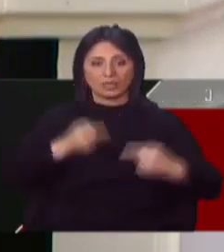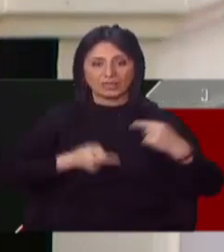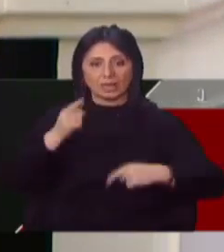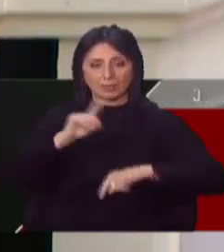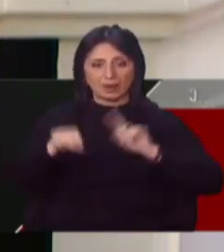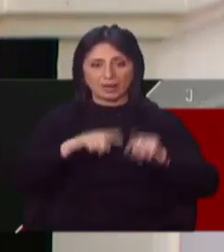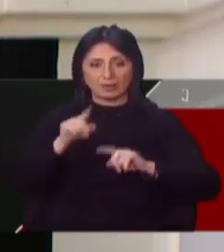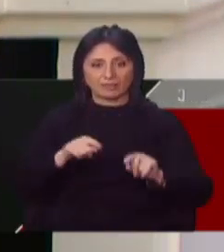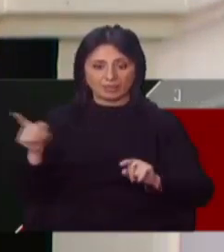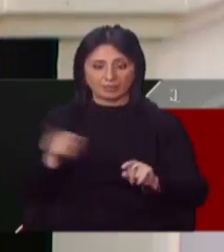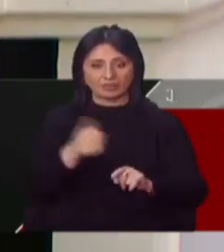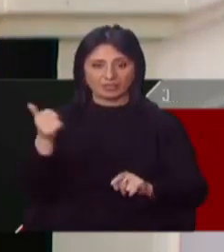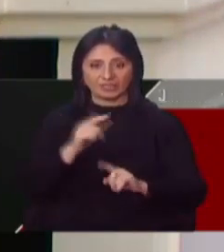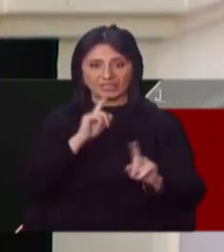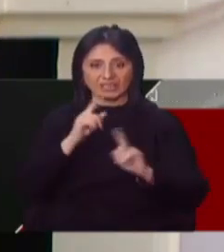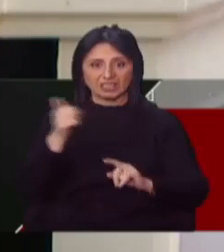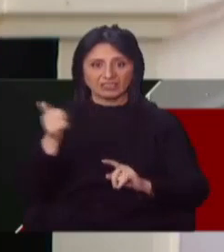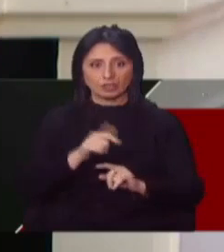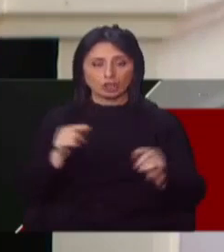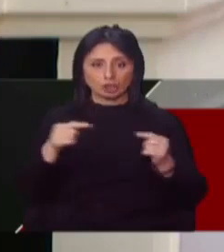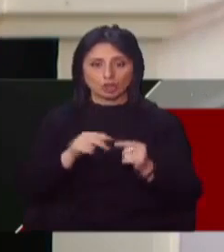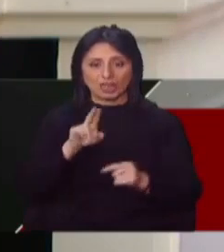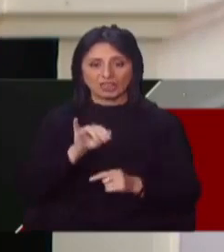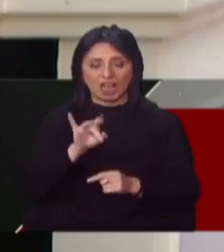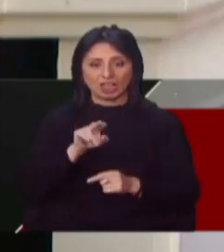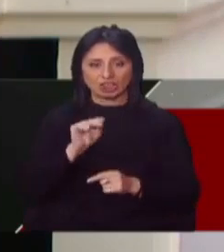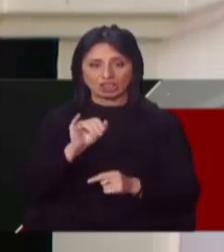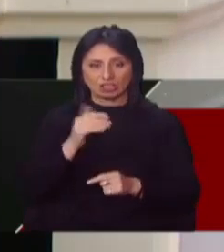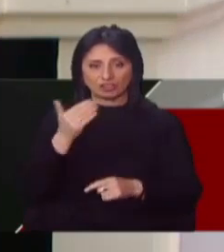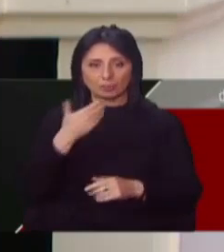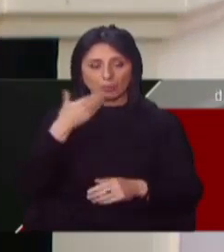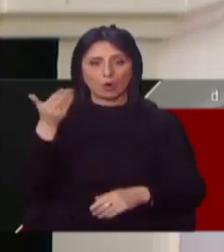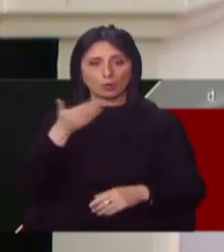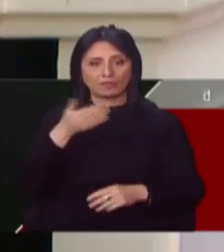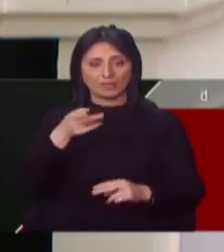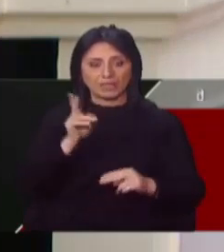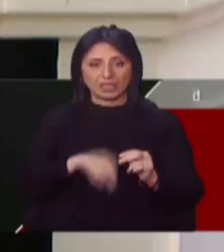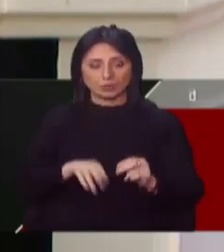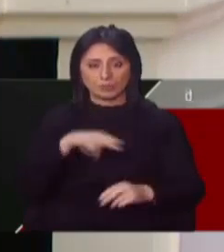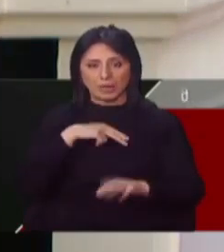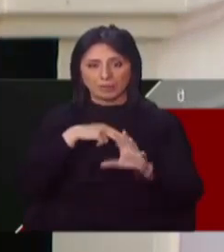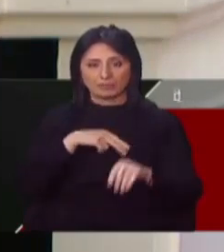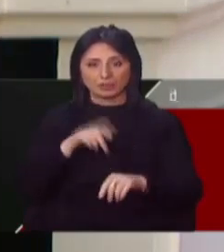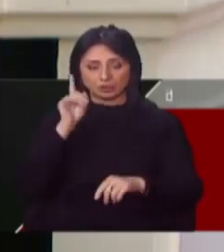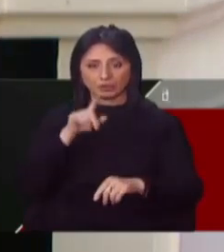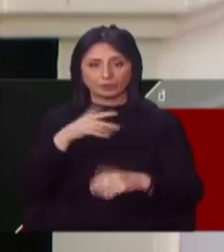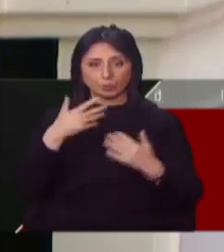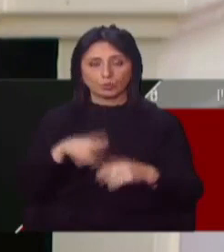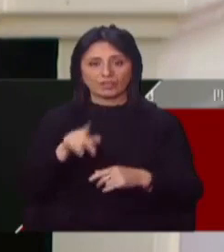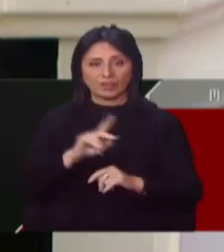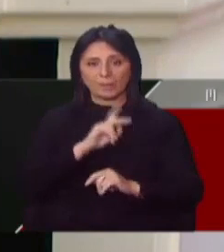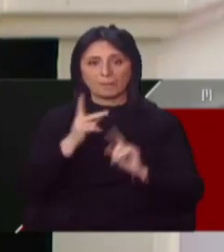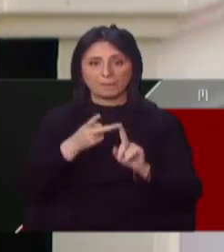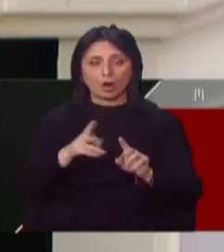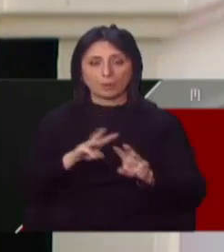დებატები. მიმდინარე კვირას სასესიო კვირა სწორედ ილია დარჩიაშვილის მოხსენებით დასრულდება პარლამენტში. მოგეხსენებათ, უკვე ის